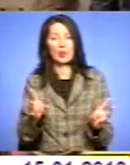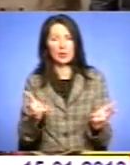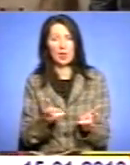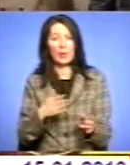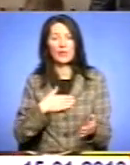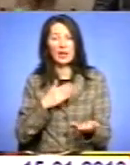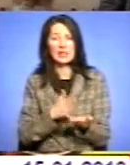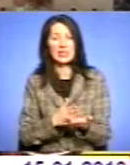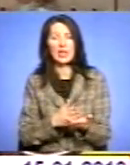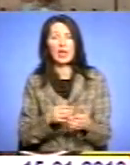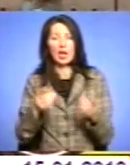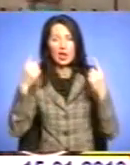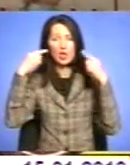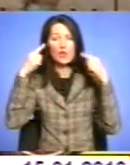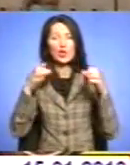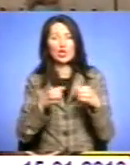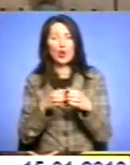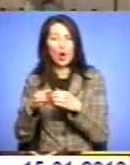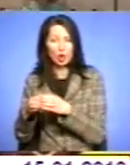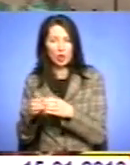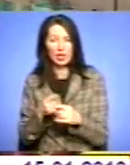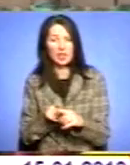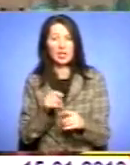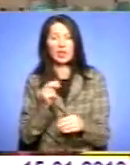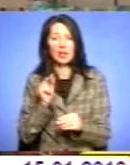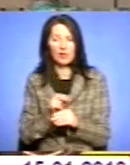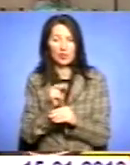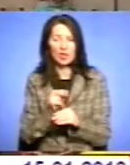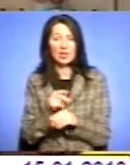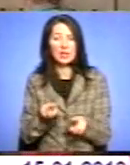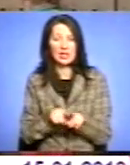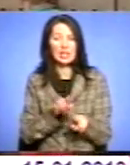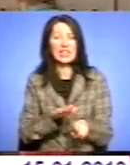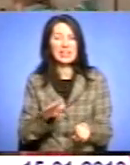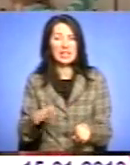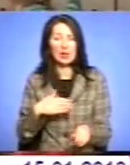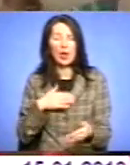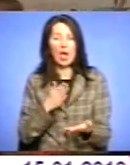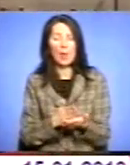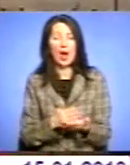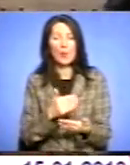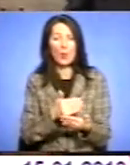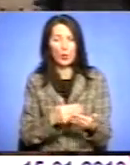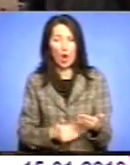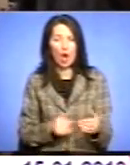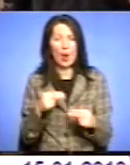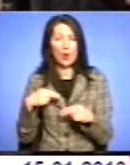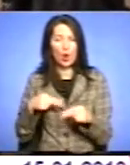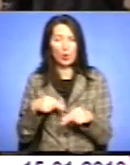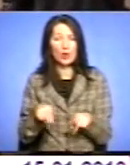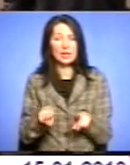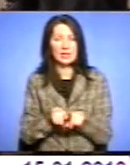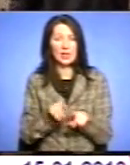нас є і творчі об'єднання, в яких займаються власне такі діти. І ми маємо цілу програму роботи з цими дітьми і